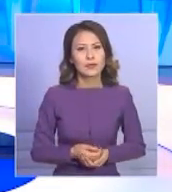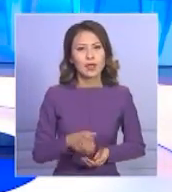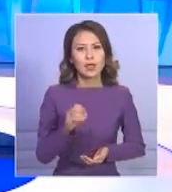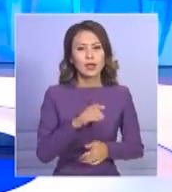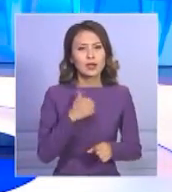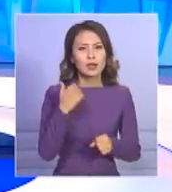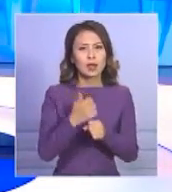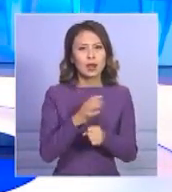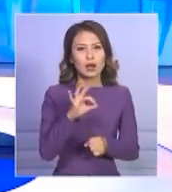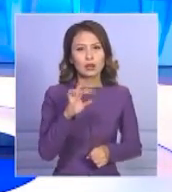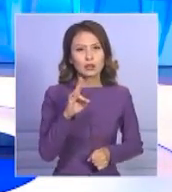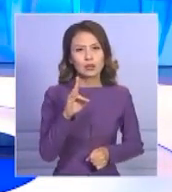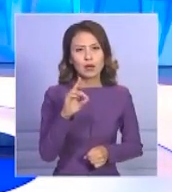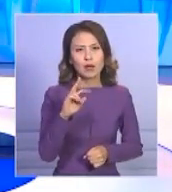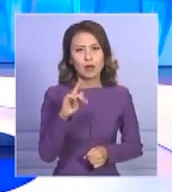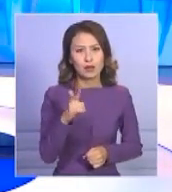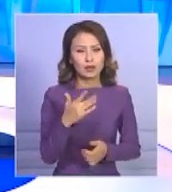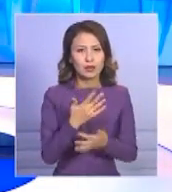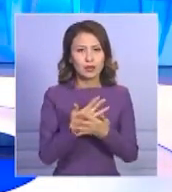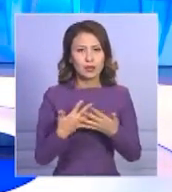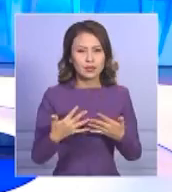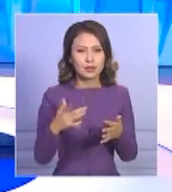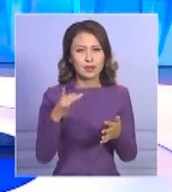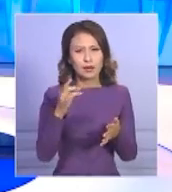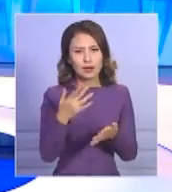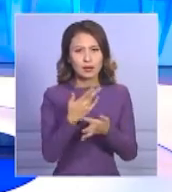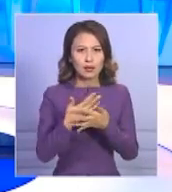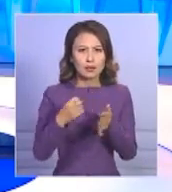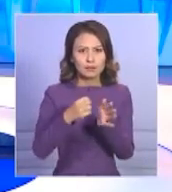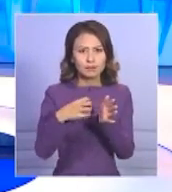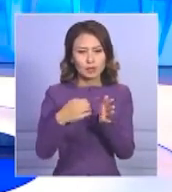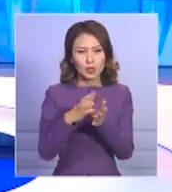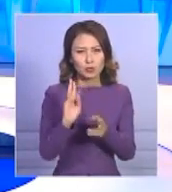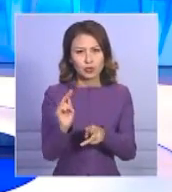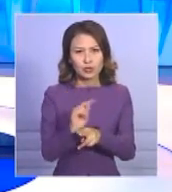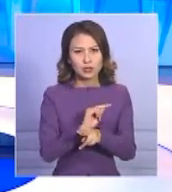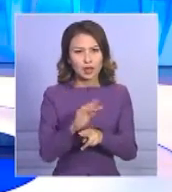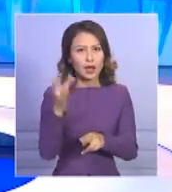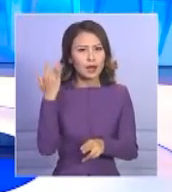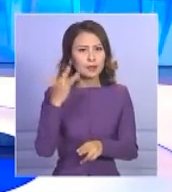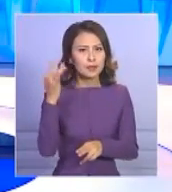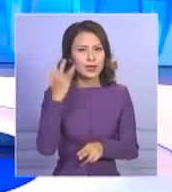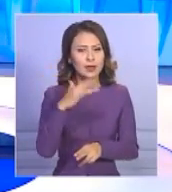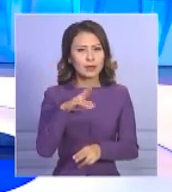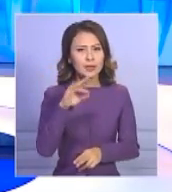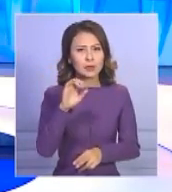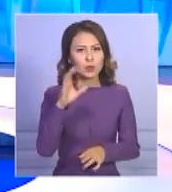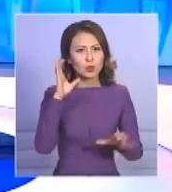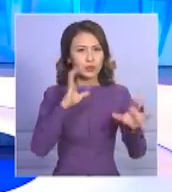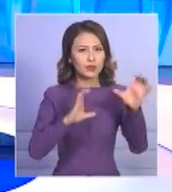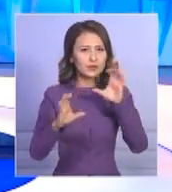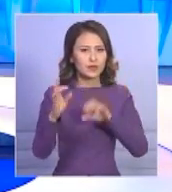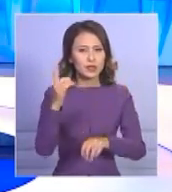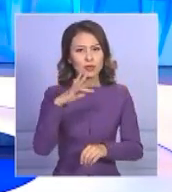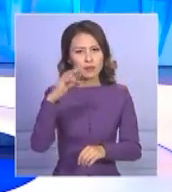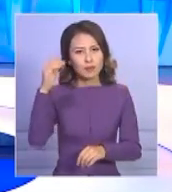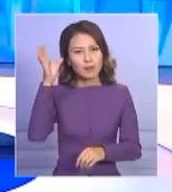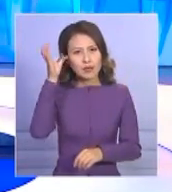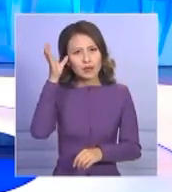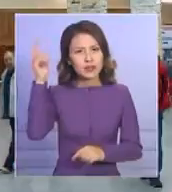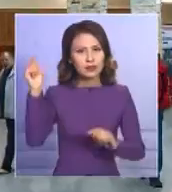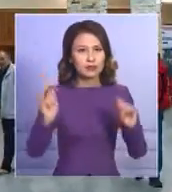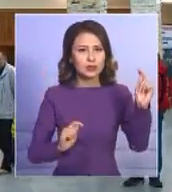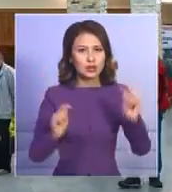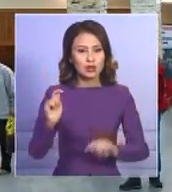Елордалық онкологтар келер жылдан бастап қатерлі ісіктің қиын түрін емдейтін болады. Америкадағы Питтсбург университетінің медицина мектебінен келген